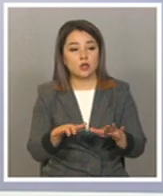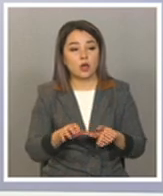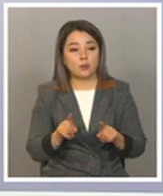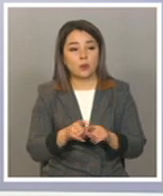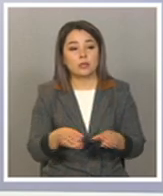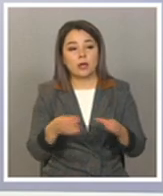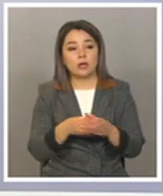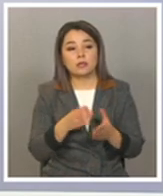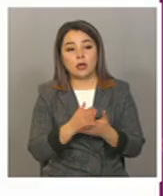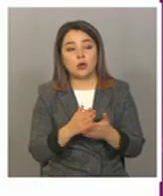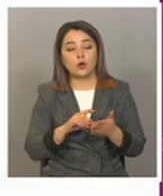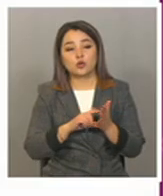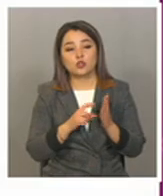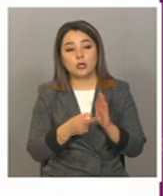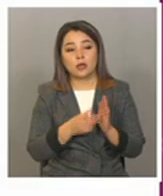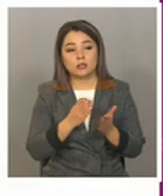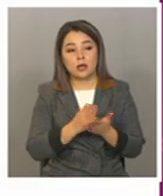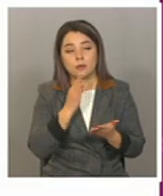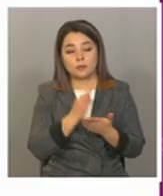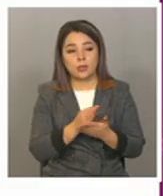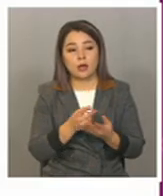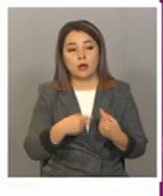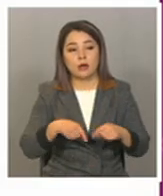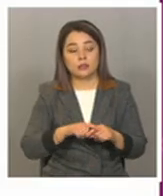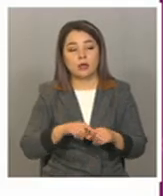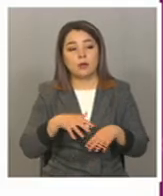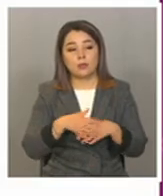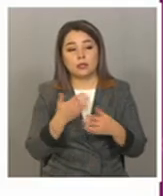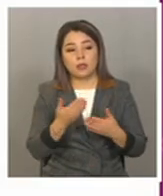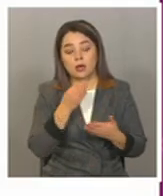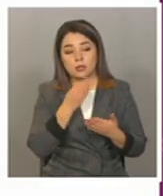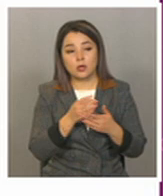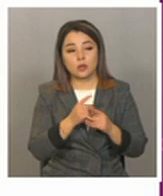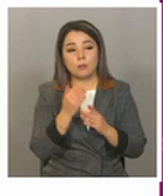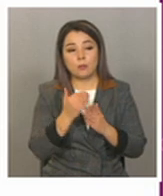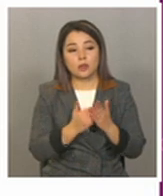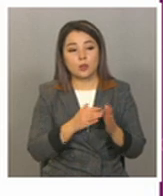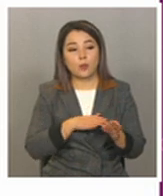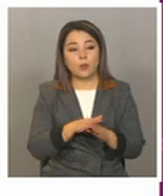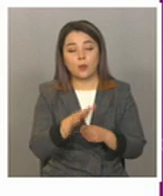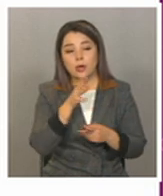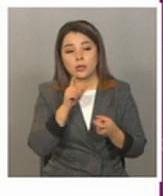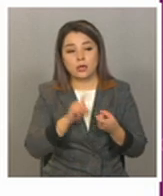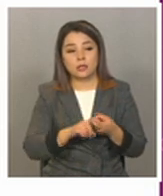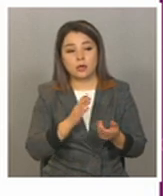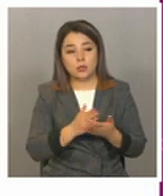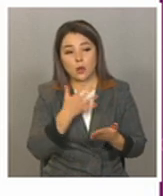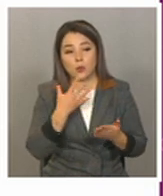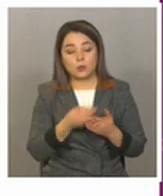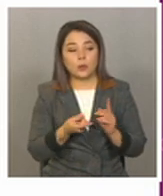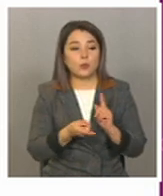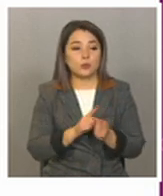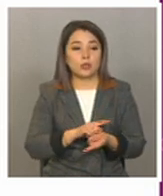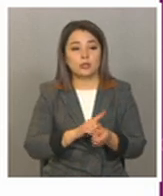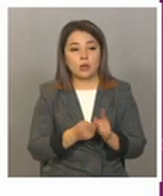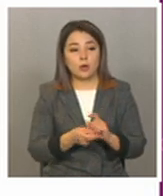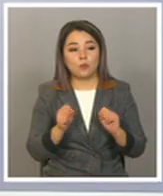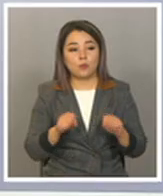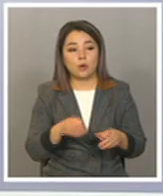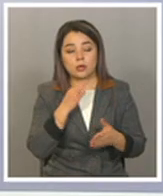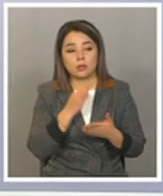жадындағы ұяшық. Айнымалының мәні бағдарламаның орындалу кезінде өзгеріп отыруы